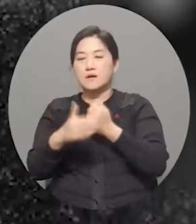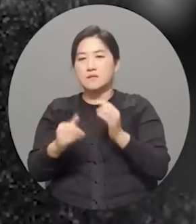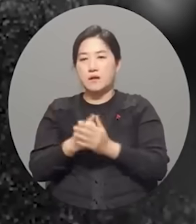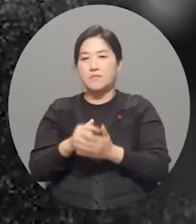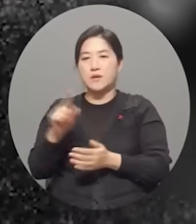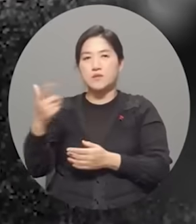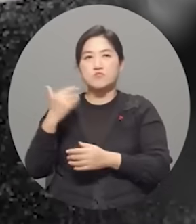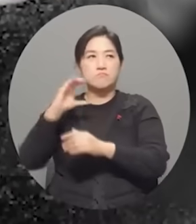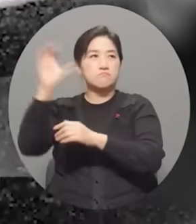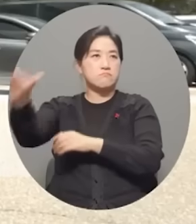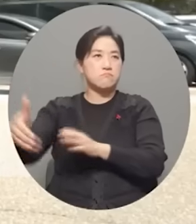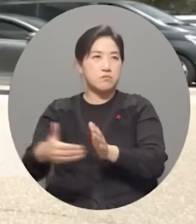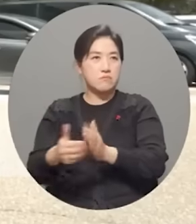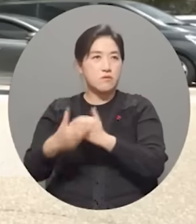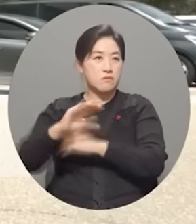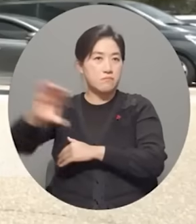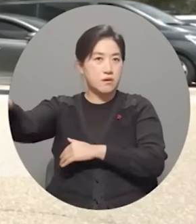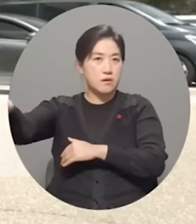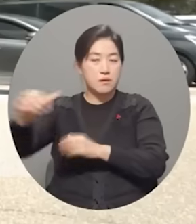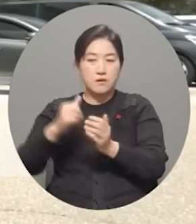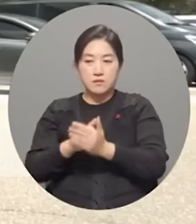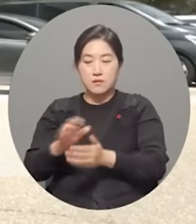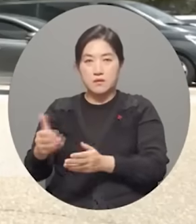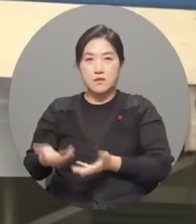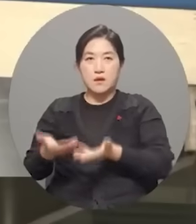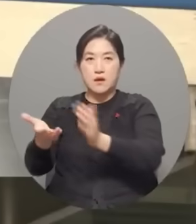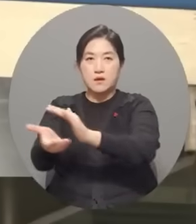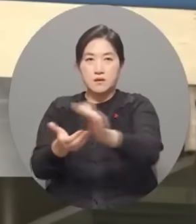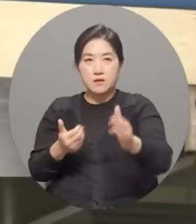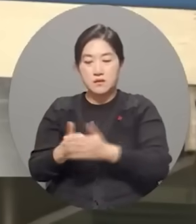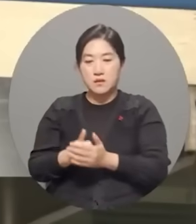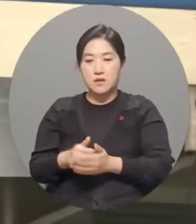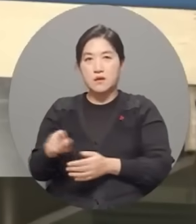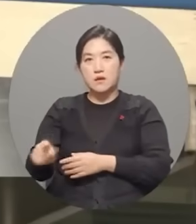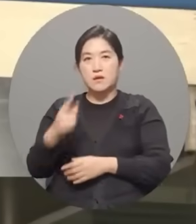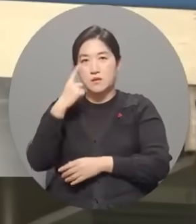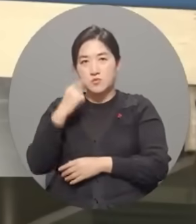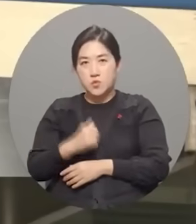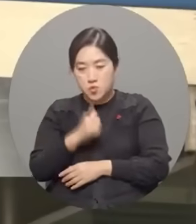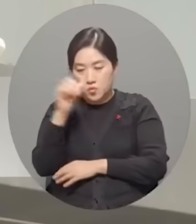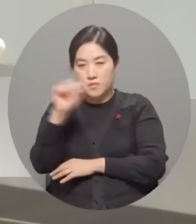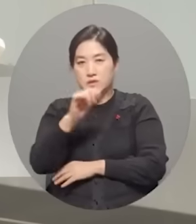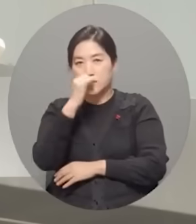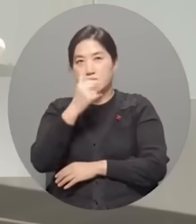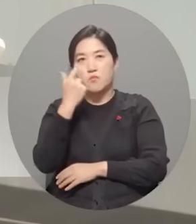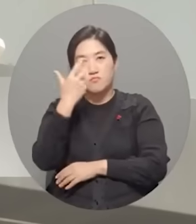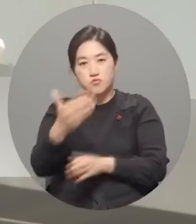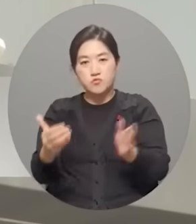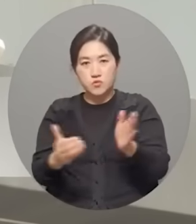넘긴 경찰. 다만 경찰은 박 씨를 인계하기 전 박 씨에게 졸음운전을 했는지를